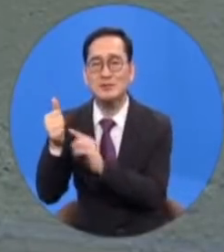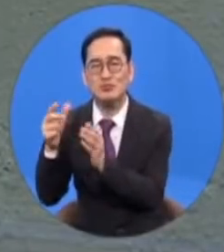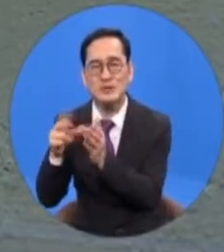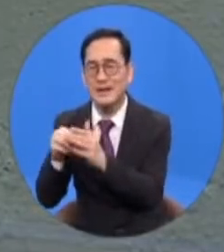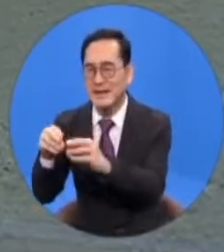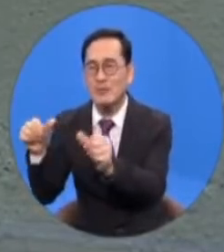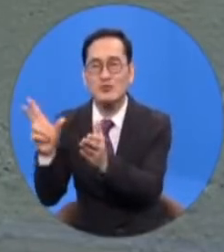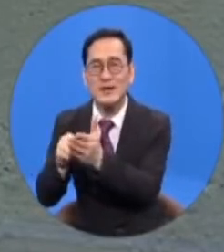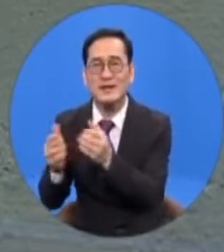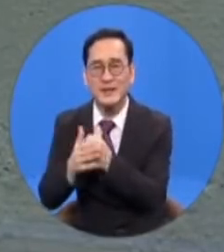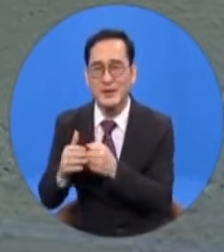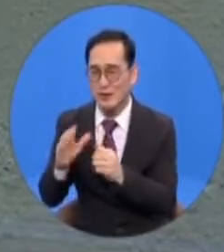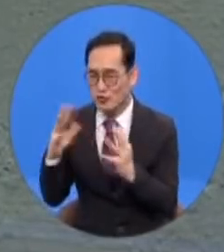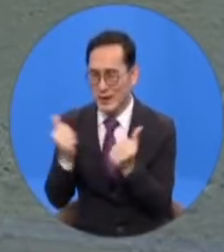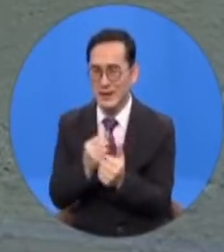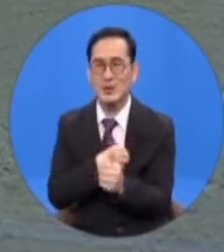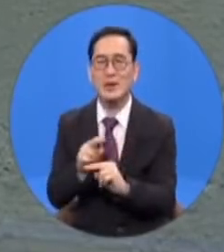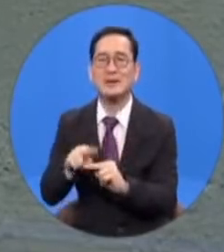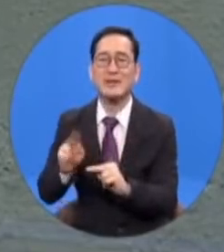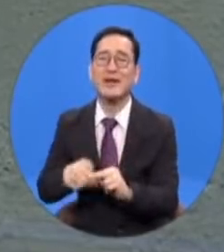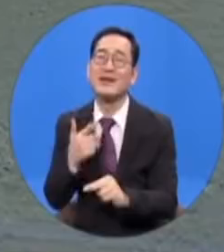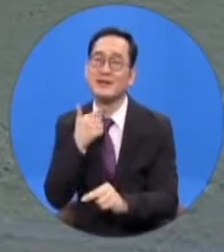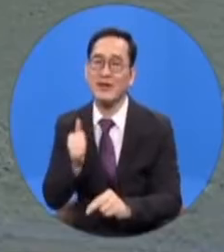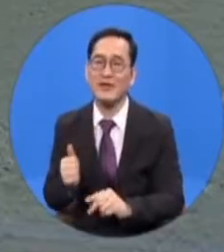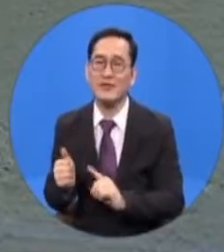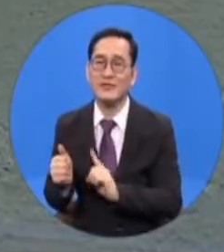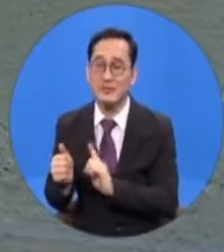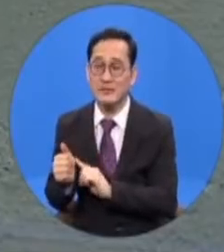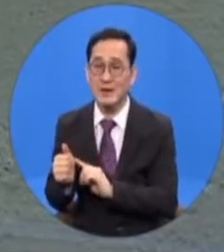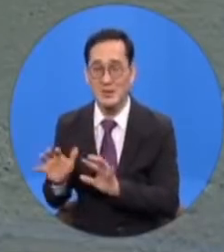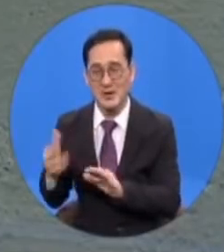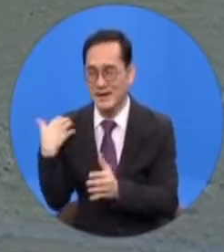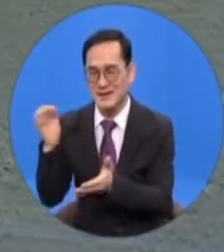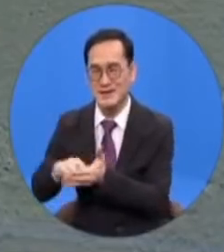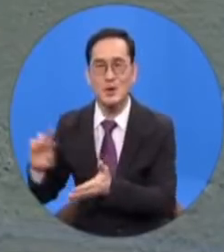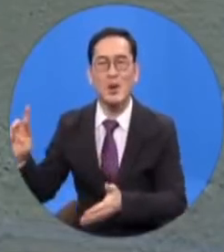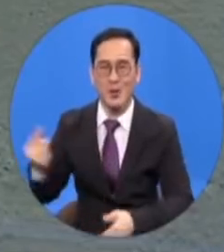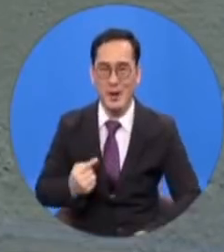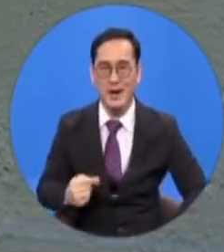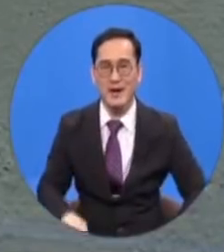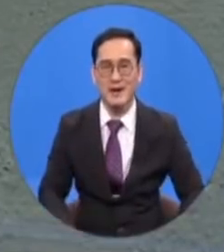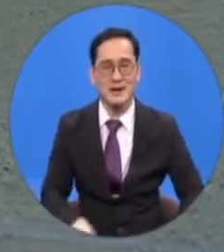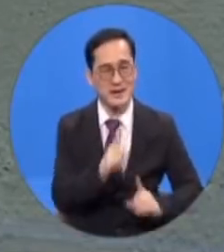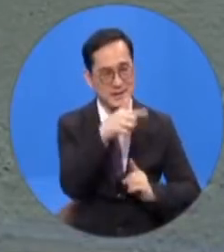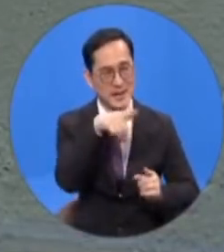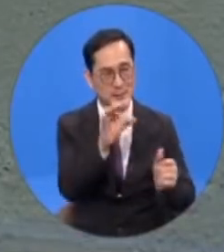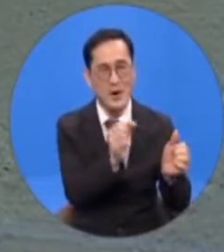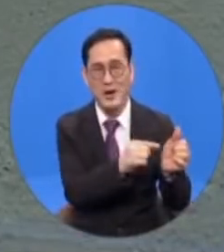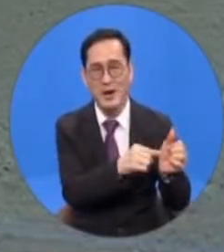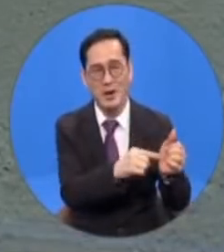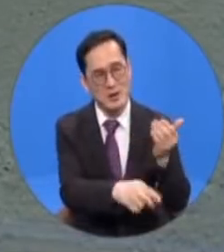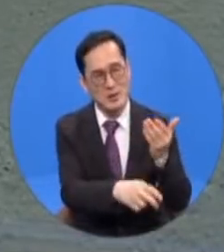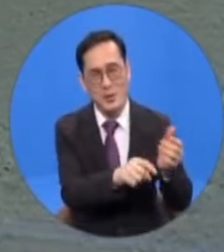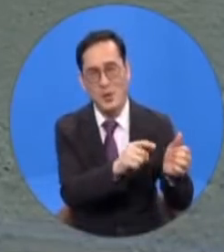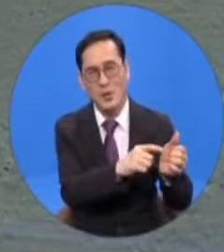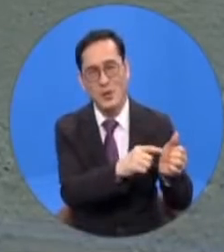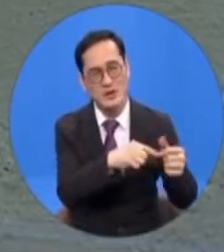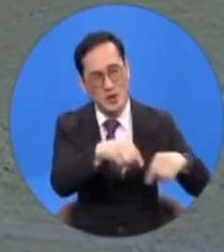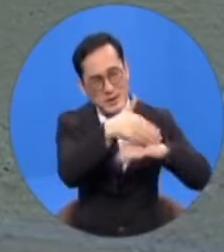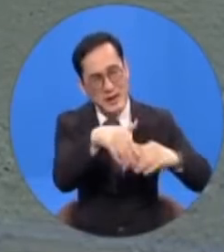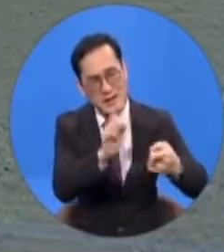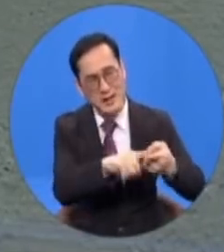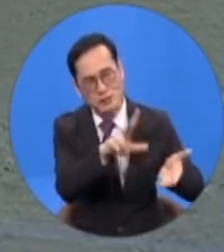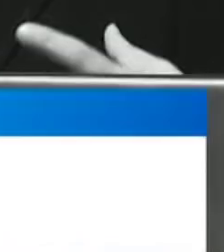공개석상에 모습을 드러냈습니다. 이재명 저격수로서의 면모를 톡톡히 드러낼 것으로 기대가 되고